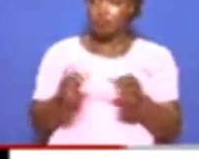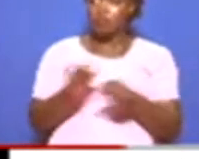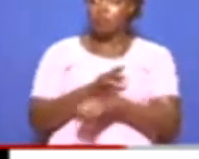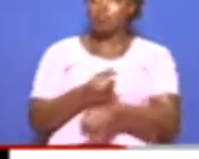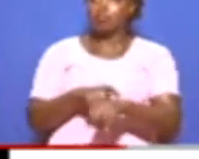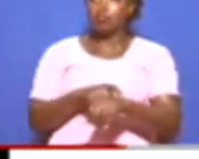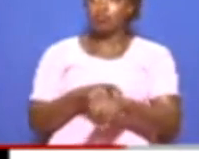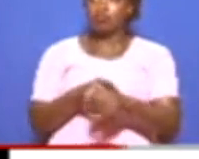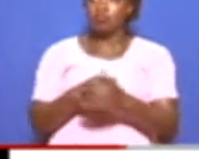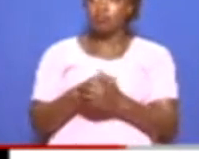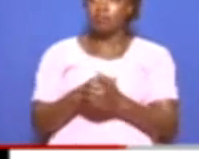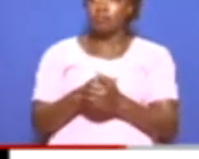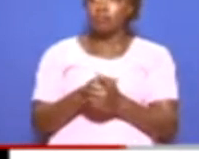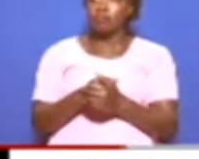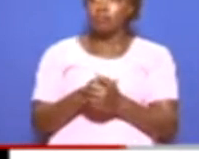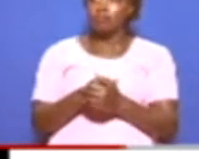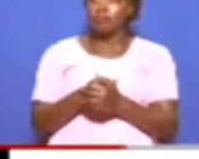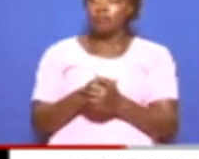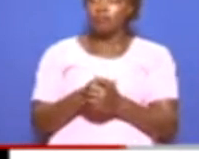and drones